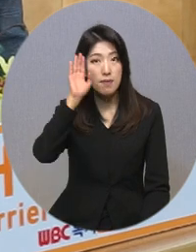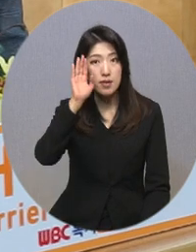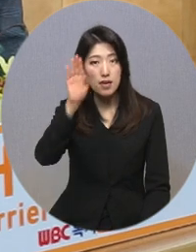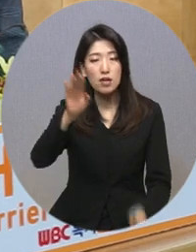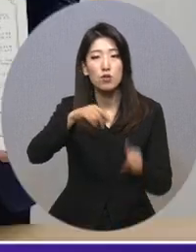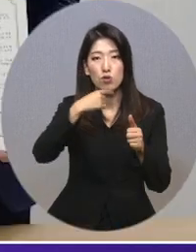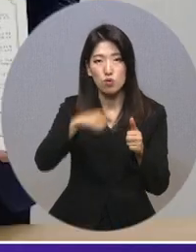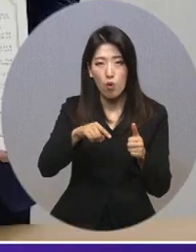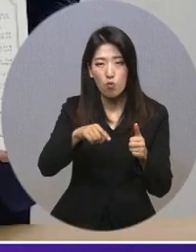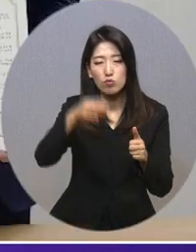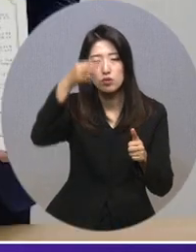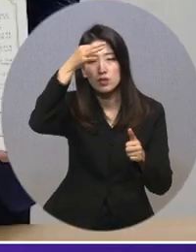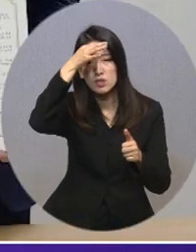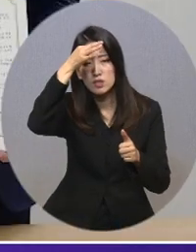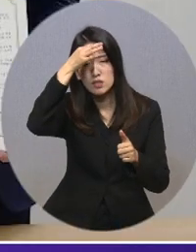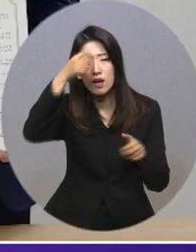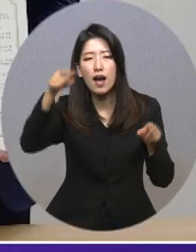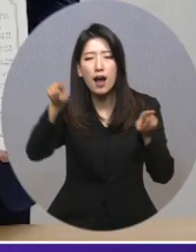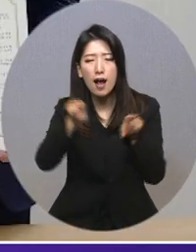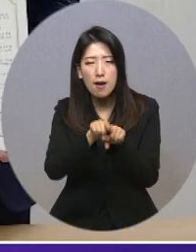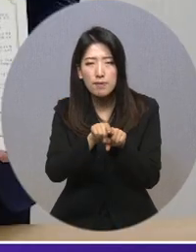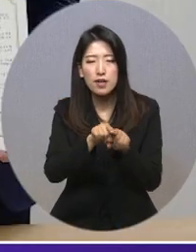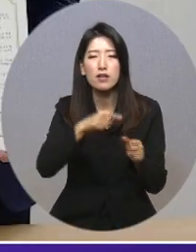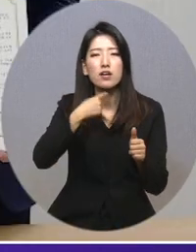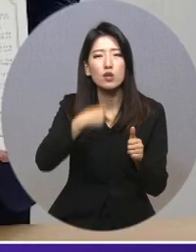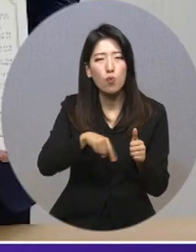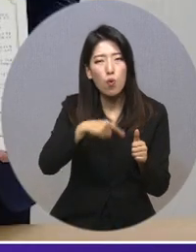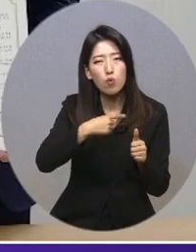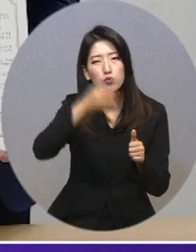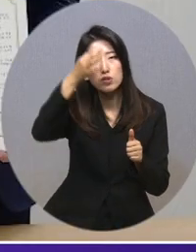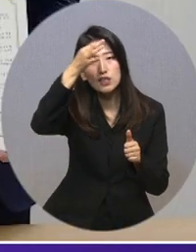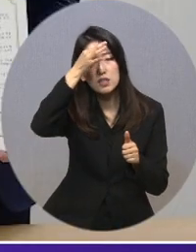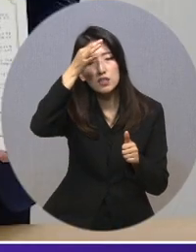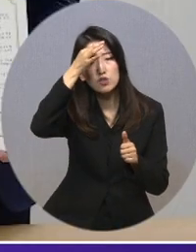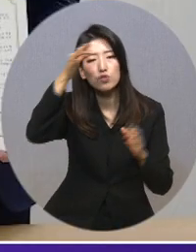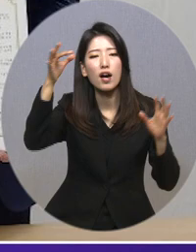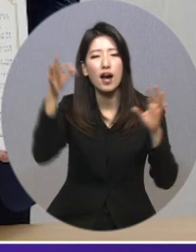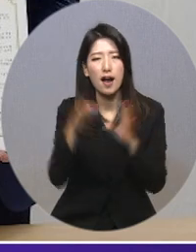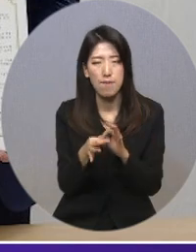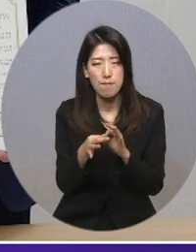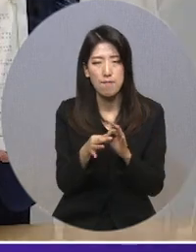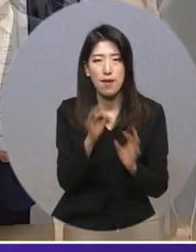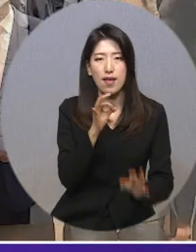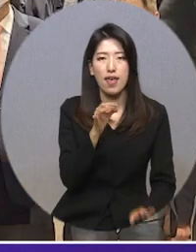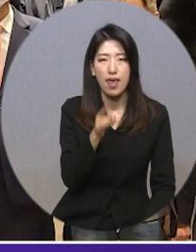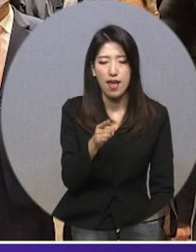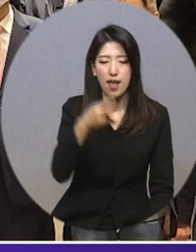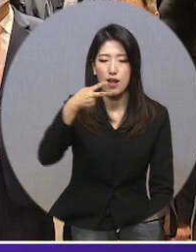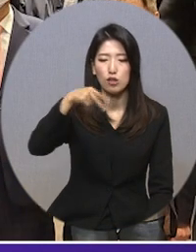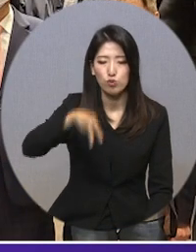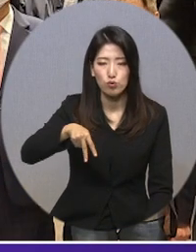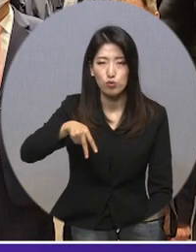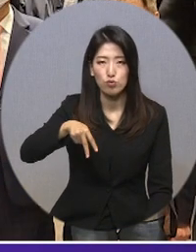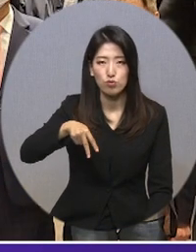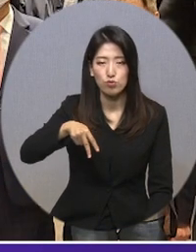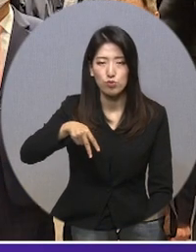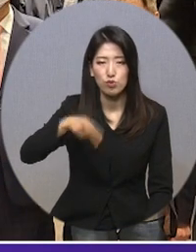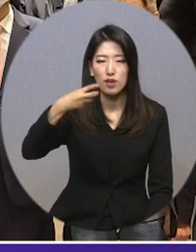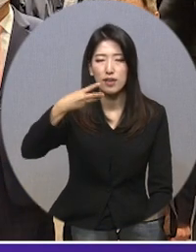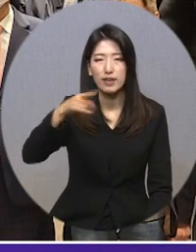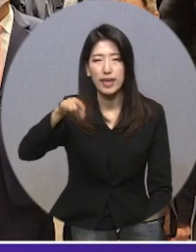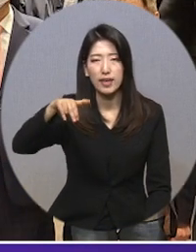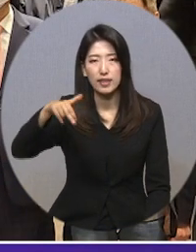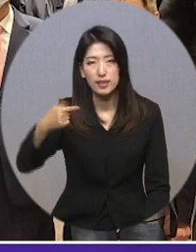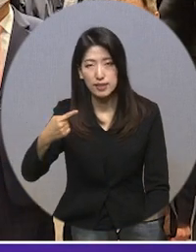에듀케이션하고 기술, 네네. 테크놀로지가 합친 에듀테크를 갈 것이다. 그래서 에듀테크 교육 확대. 모든 캠퍼스는 스마트학